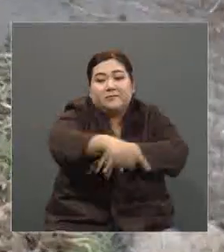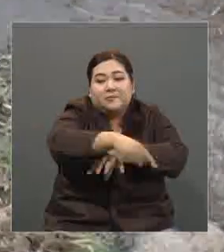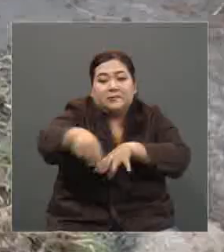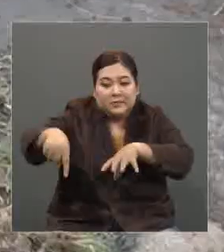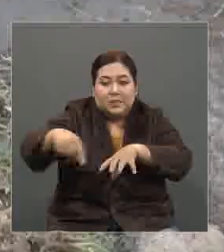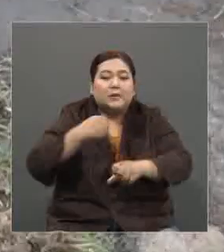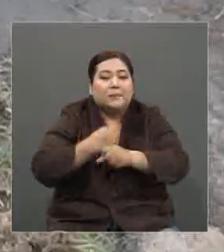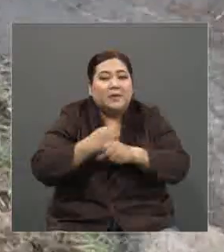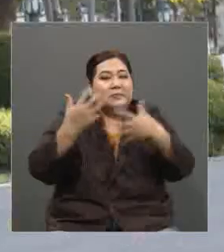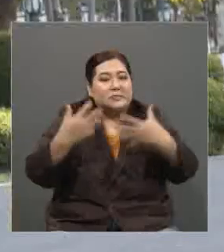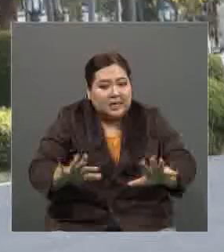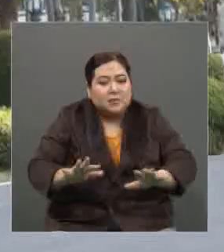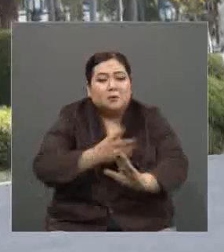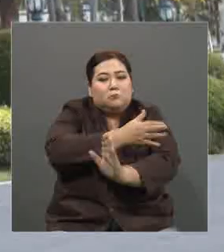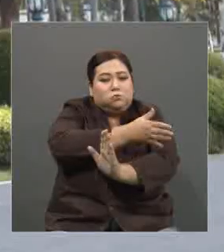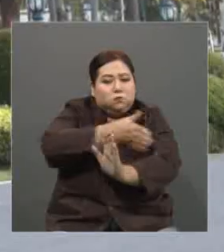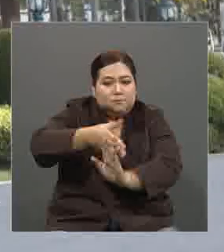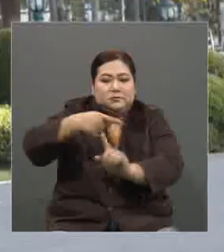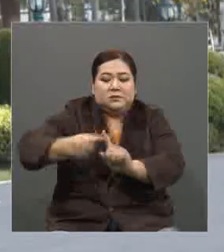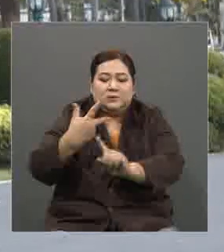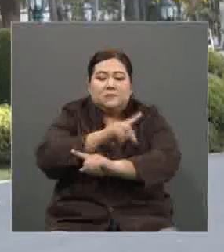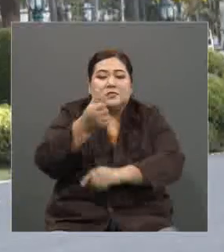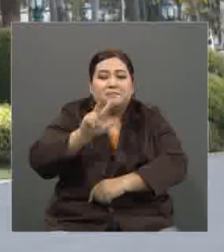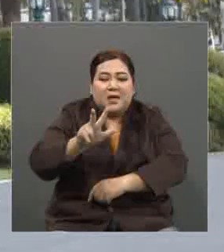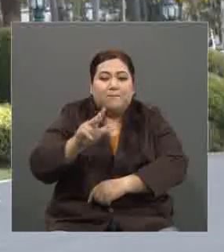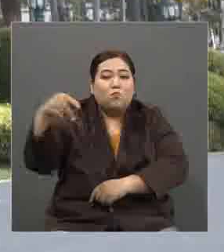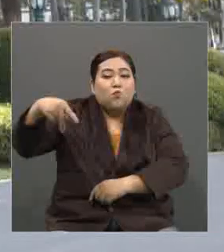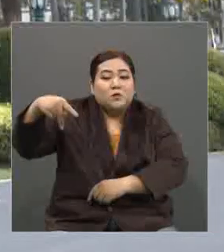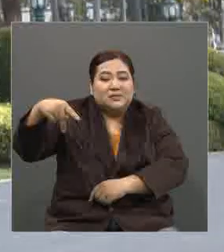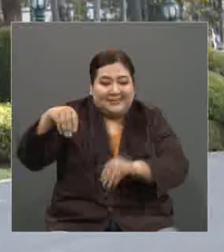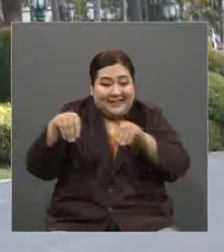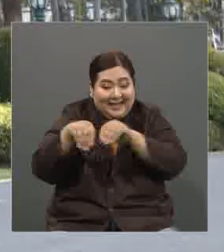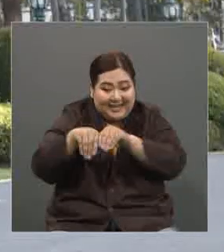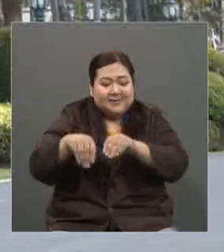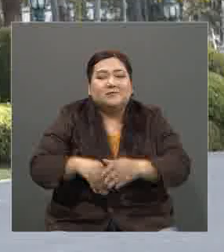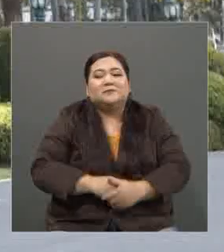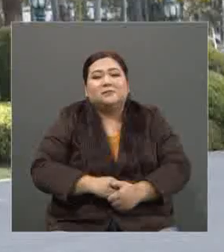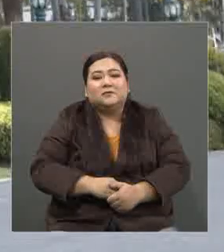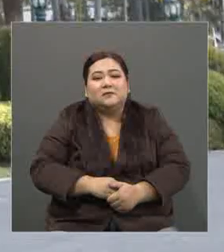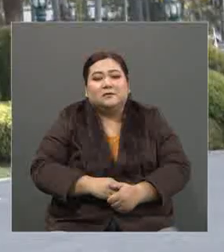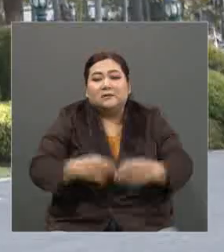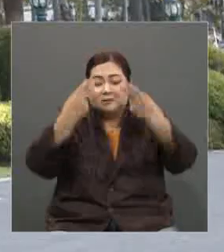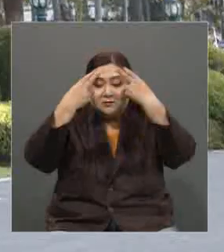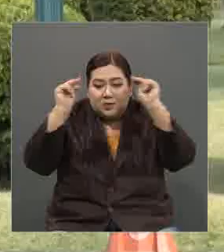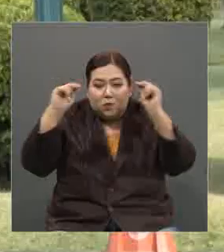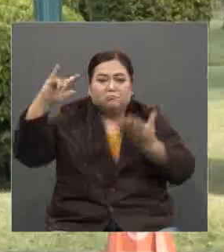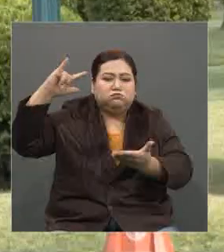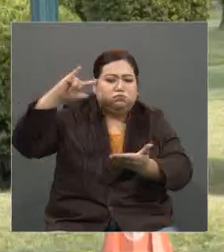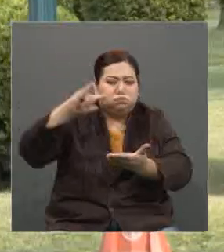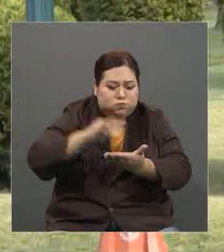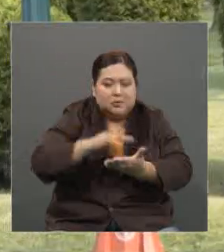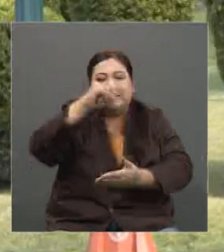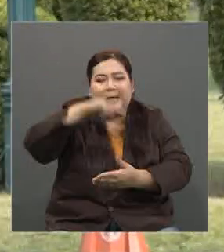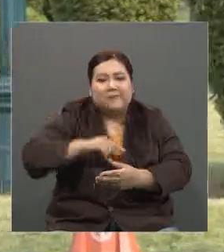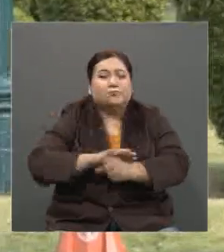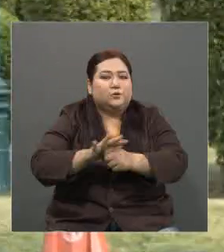การให้แล้วเสร็ภายในวนที่ 13 มีนาคม ก็คือวันพุธที่จะถึงนี้ก่ทนายกรัฐมนตรีจะเดนทางกลับจากการไป